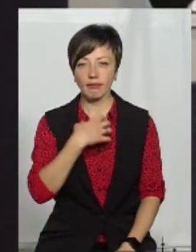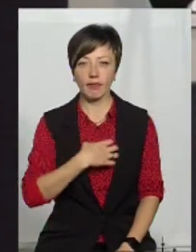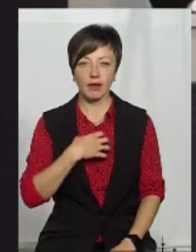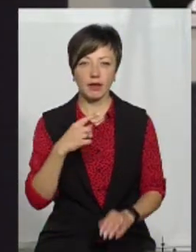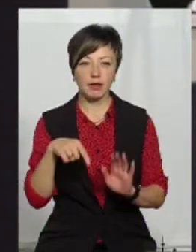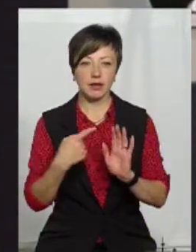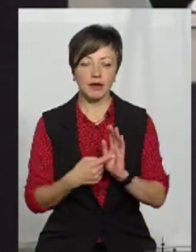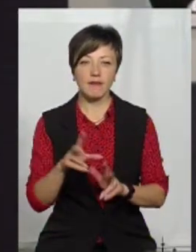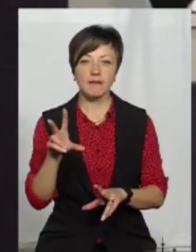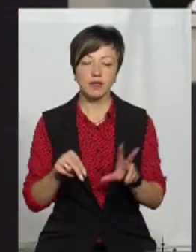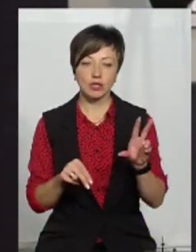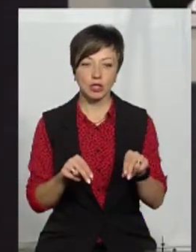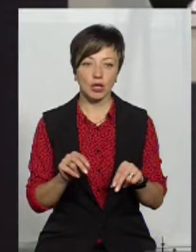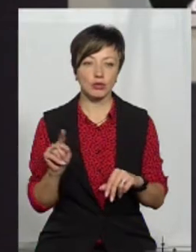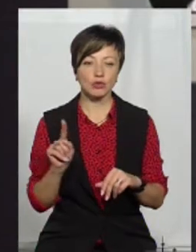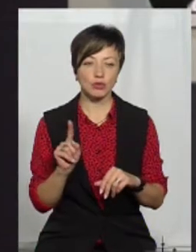що я вважаю, що